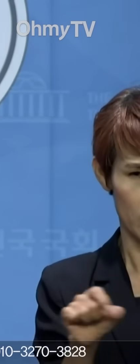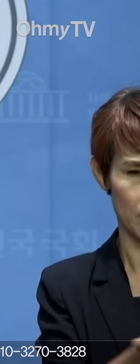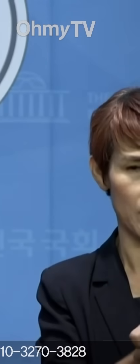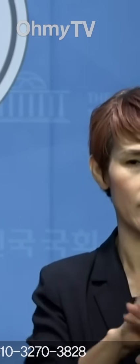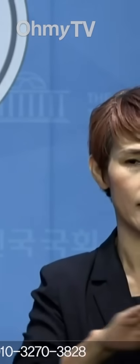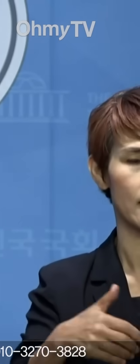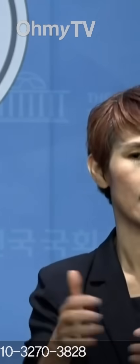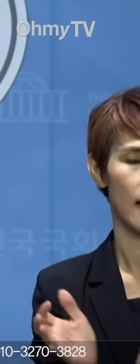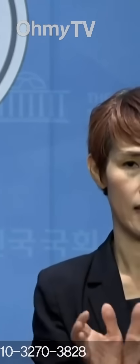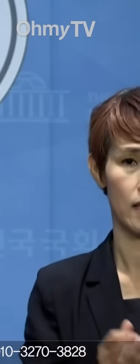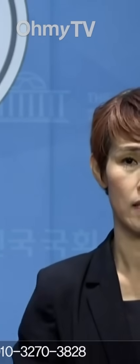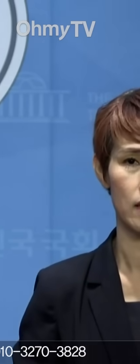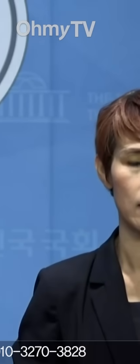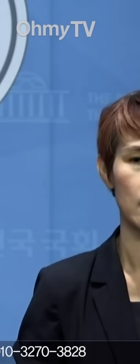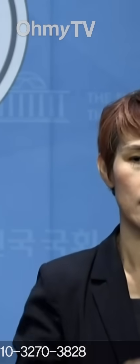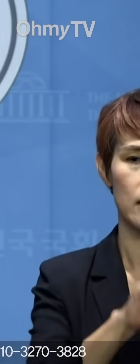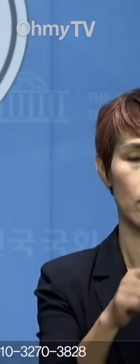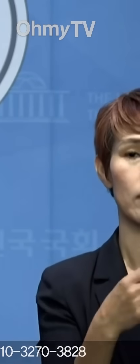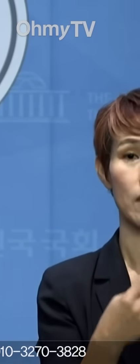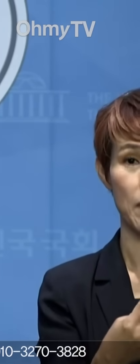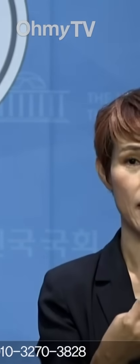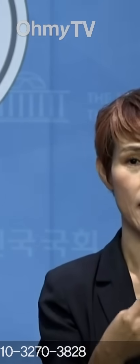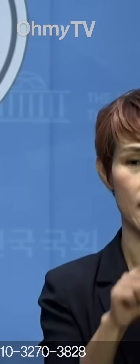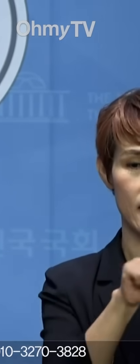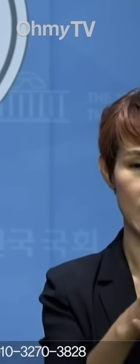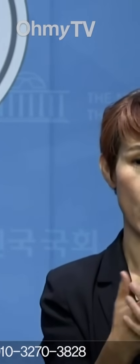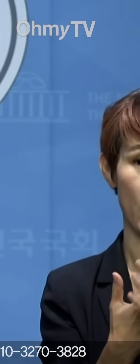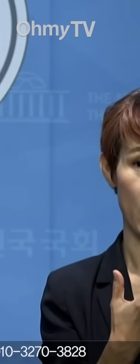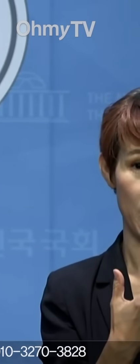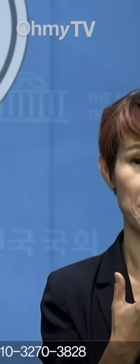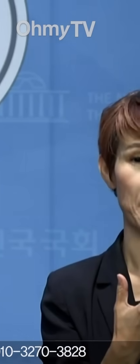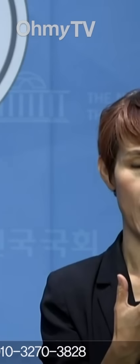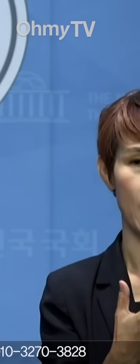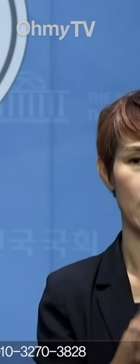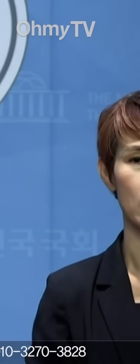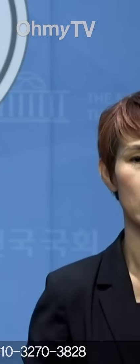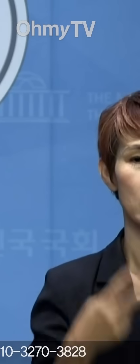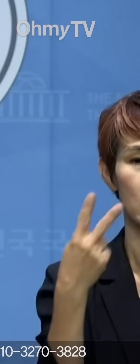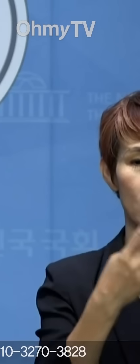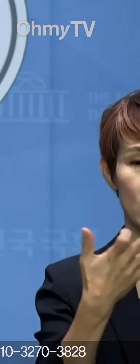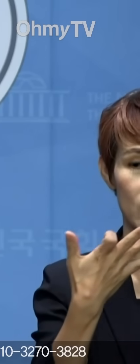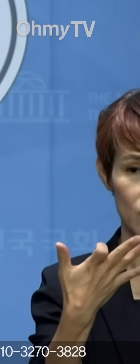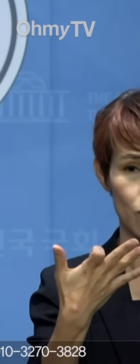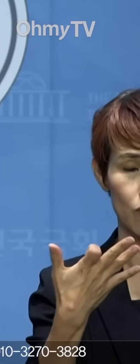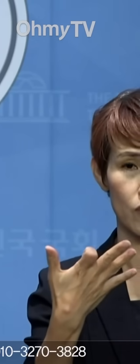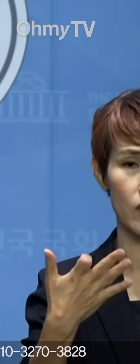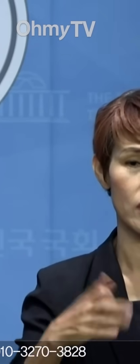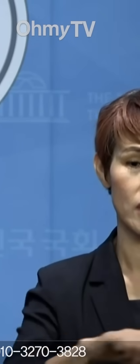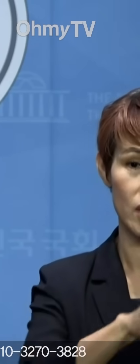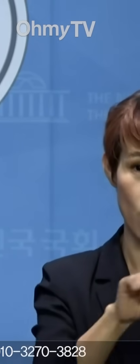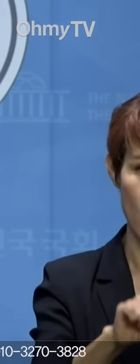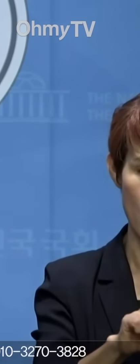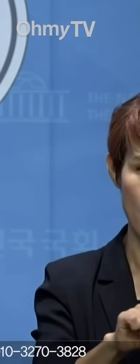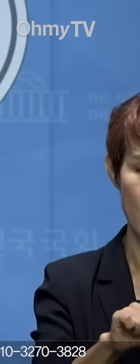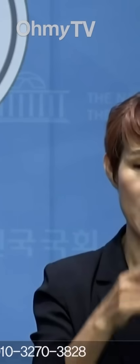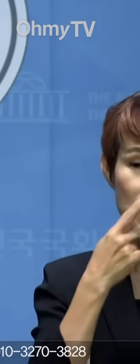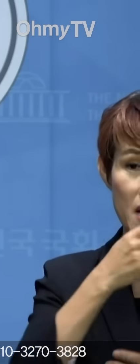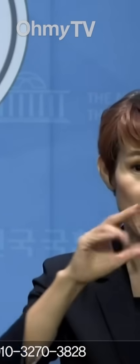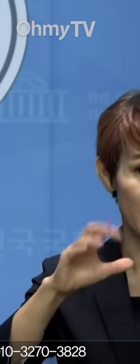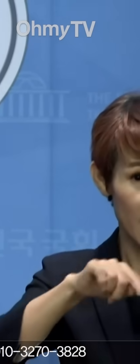사건조작특별대책단은 지난 7월 3일 기자회견을 통해 2019년 7월 필리핀